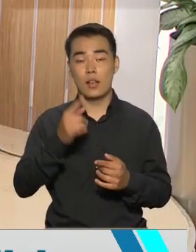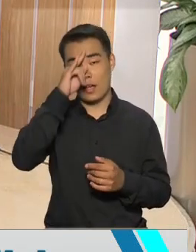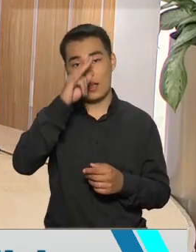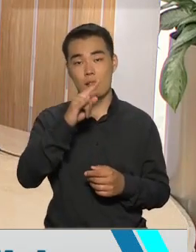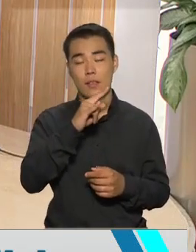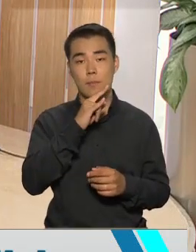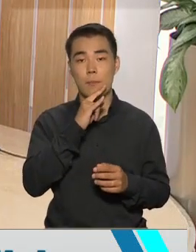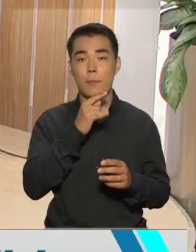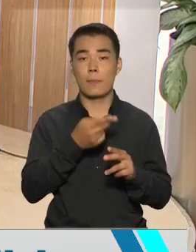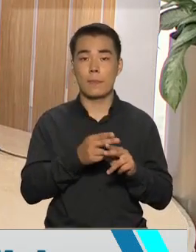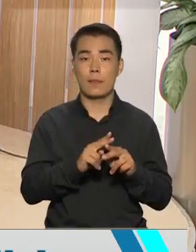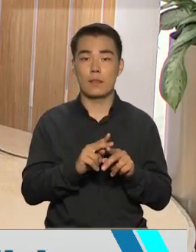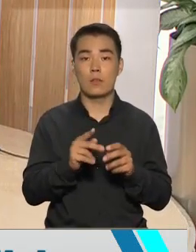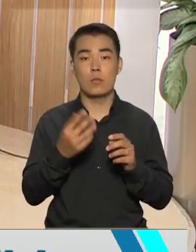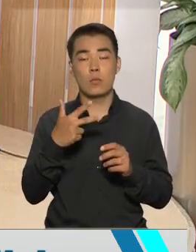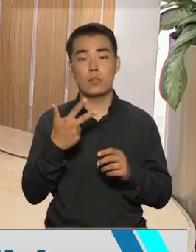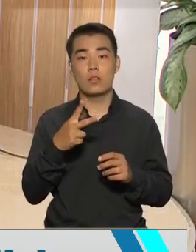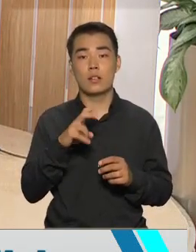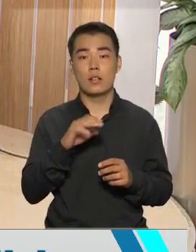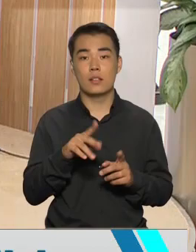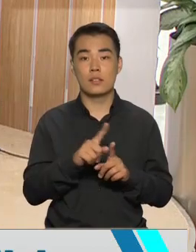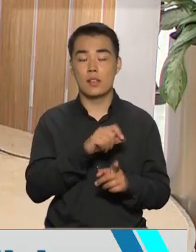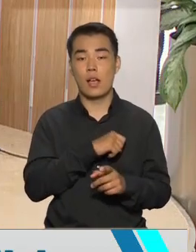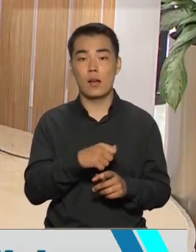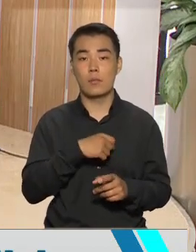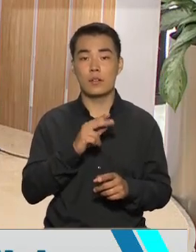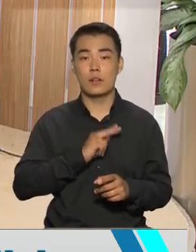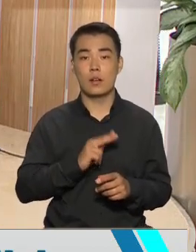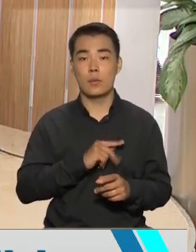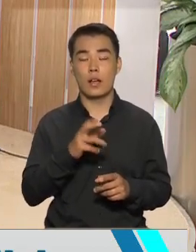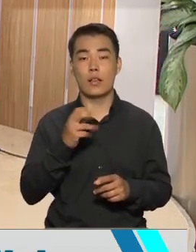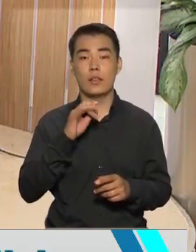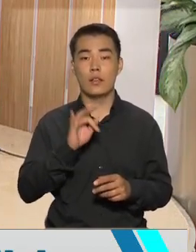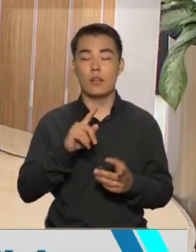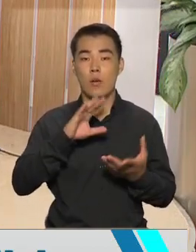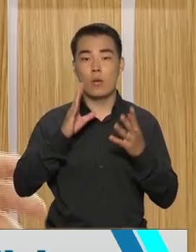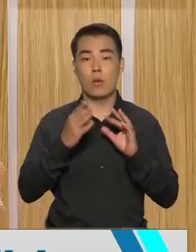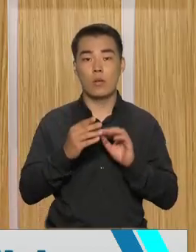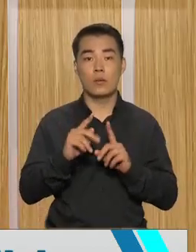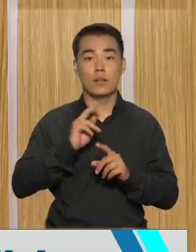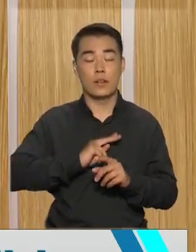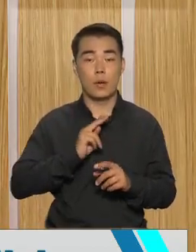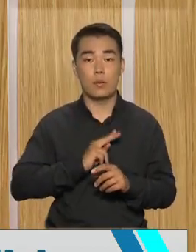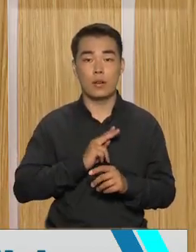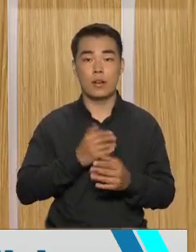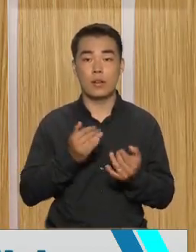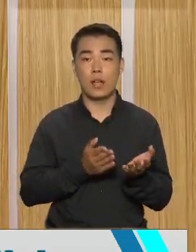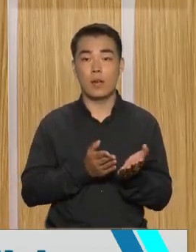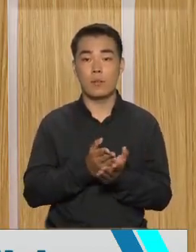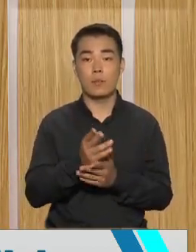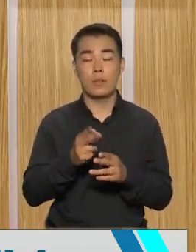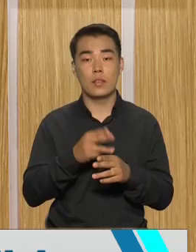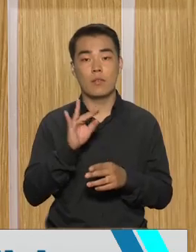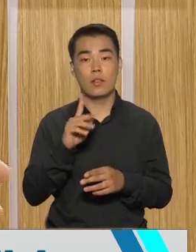Казакстанды мына 30 жылдан ашык эгеменсиктен кийинки дүйнө гана таанымак турсун. Уже дүйнөнүн дагы